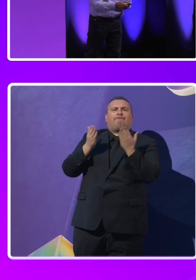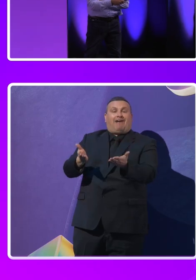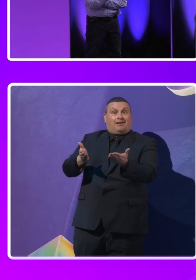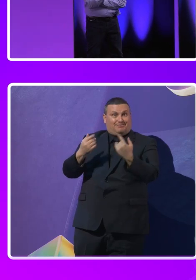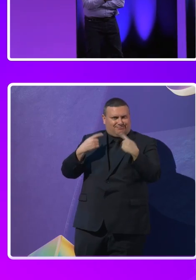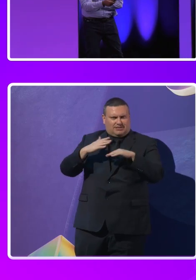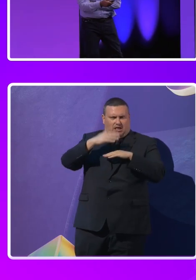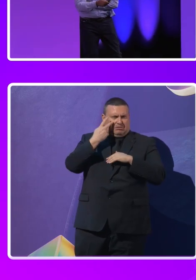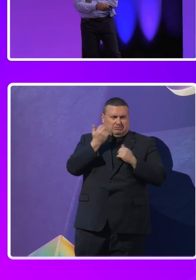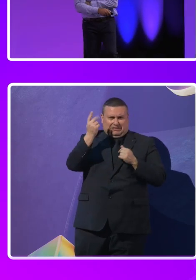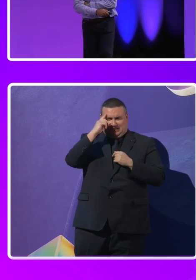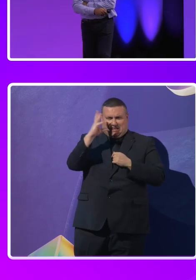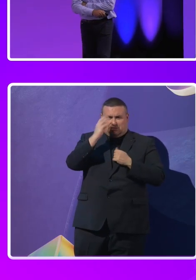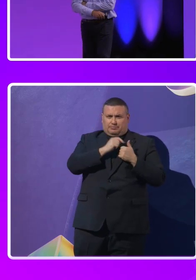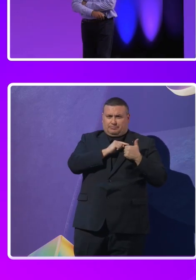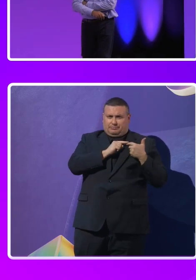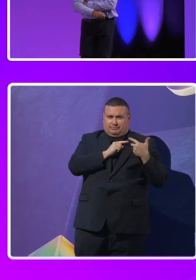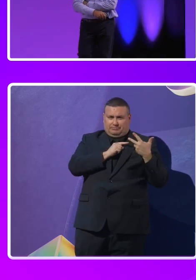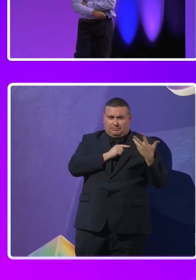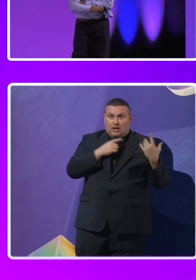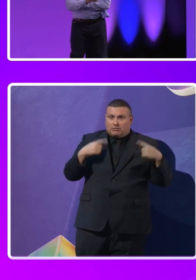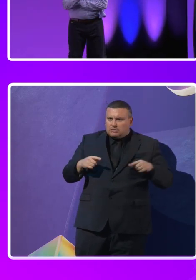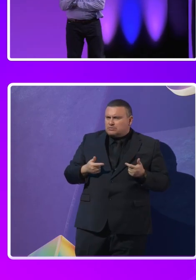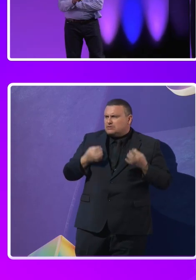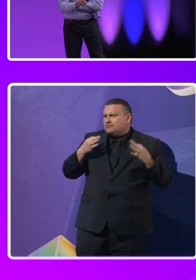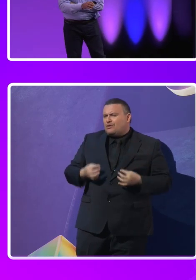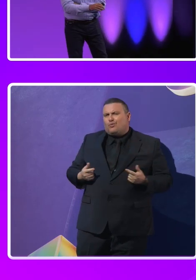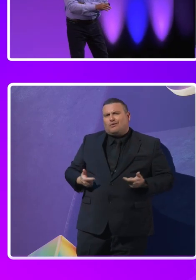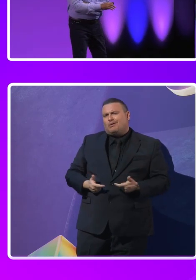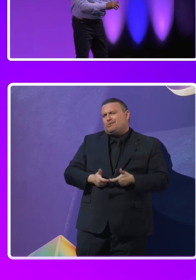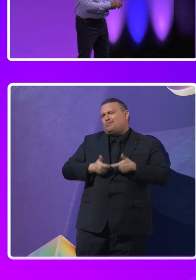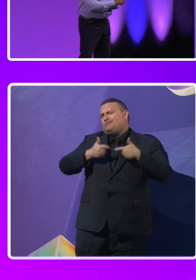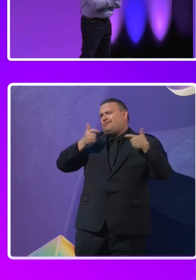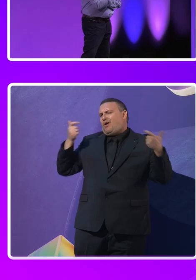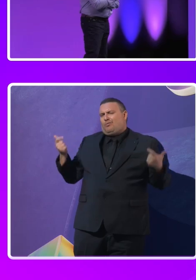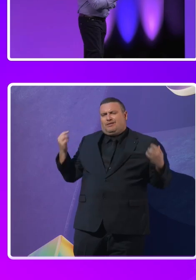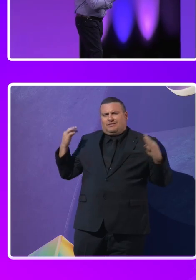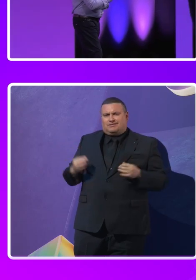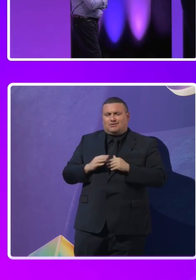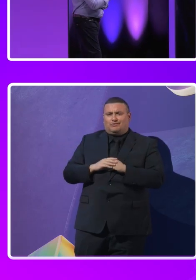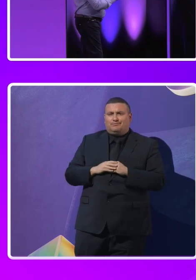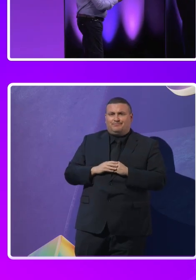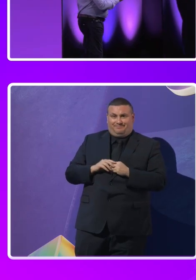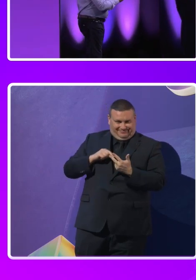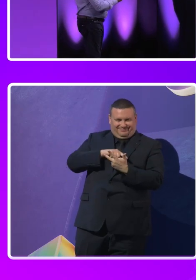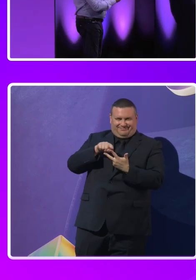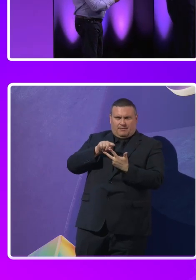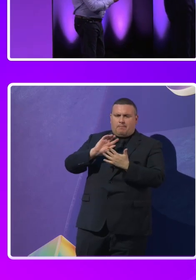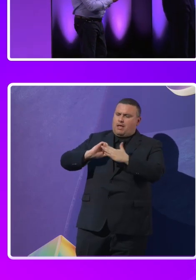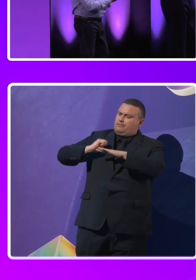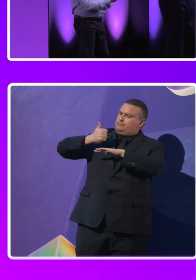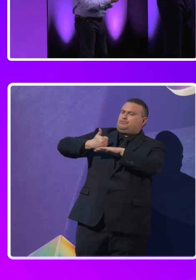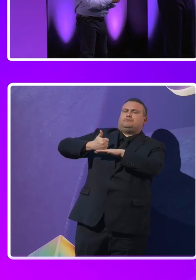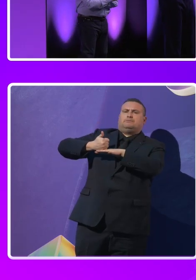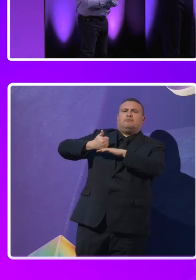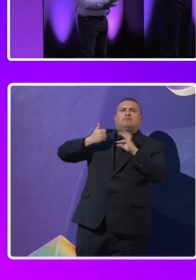esempi stamattina e queste cose si svilupperanno sempre di più a farla da padrone in questo scenario sono ovviamente i modelli